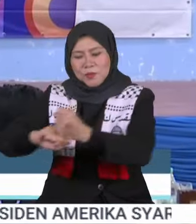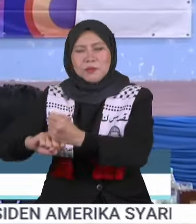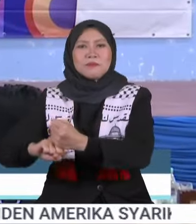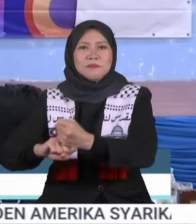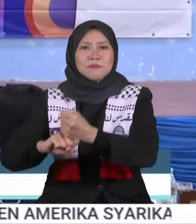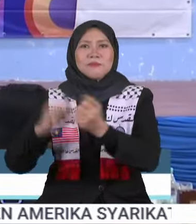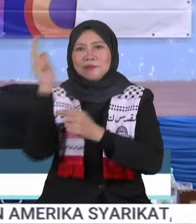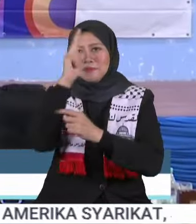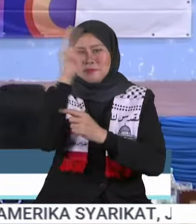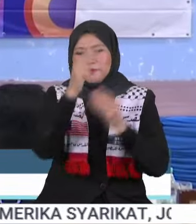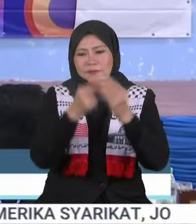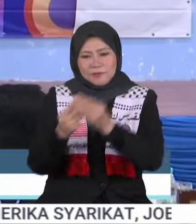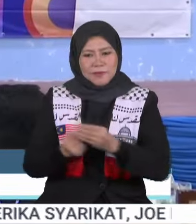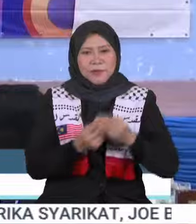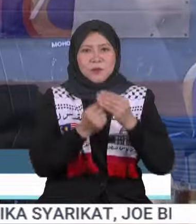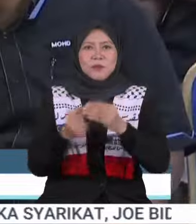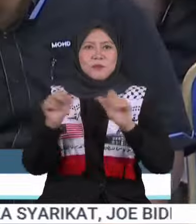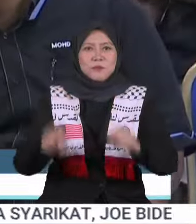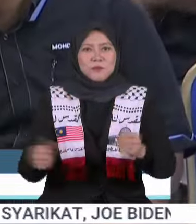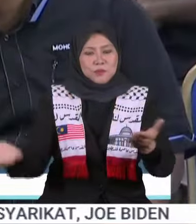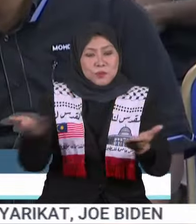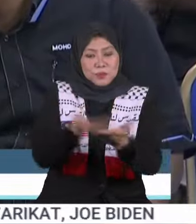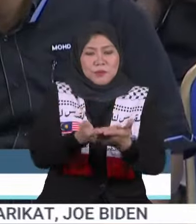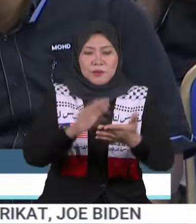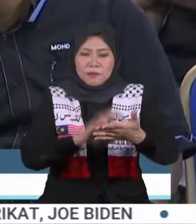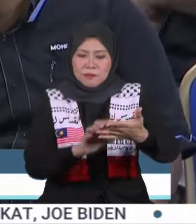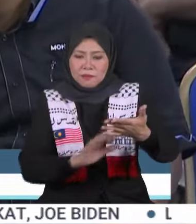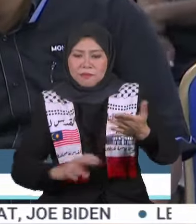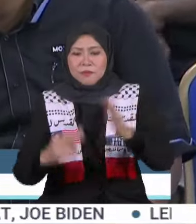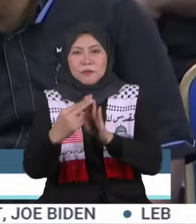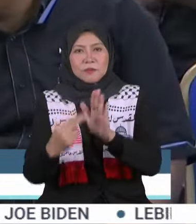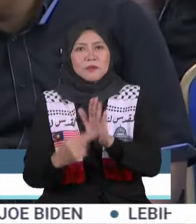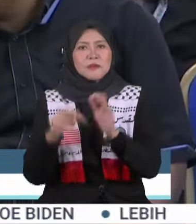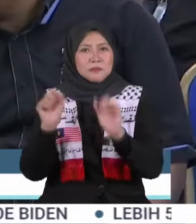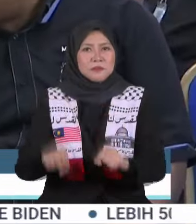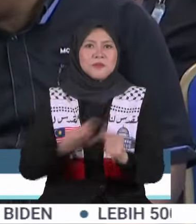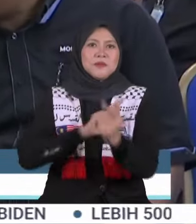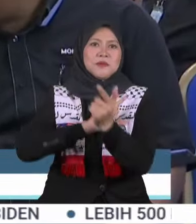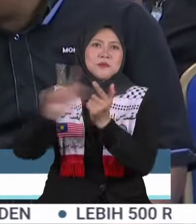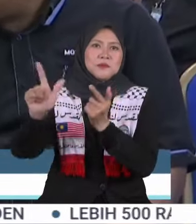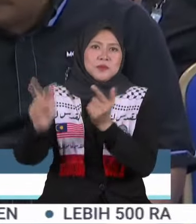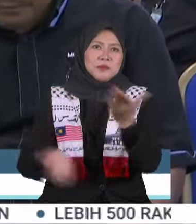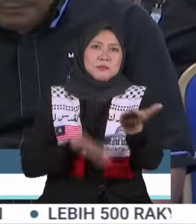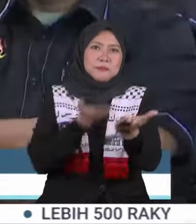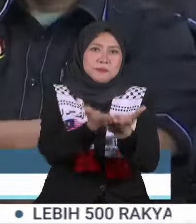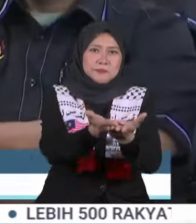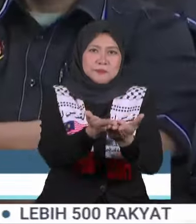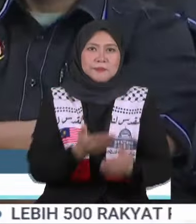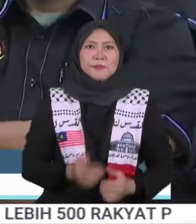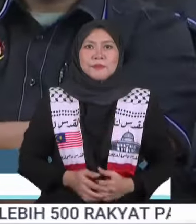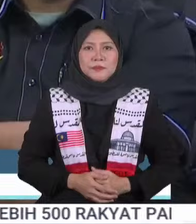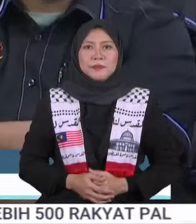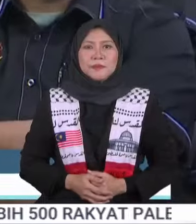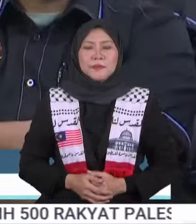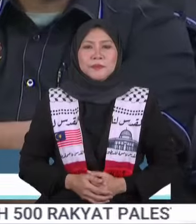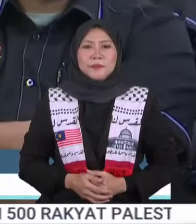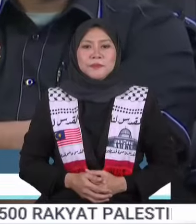Perpaduan ketika ini membolehkan draft undang-undang tersebut diluluskan.